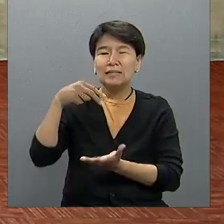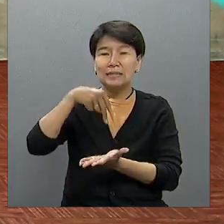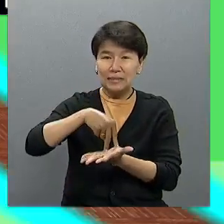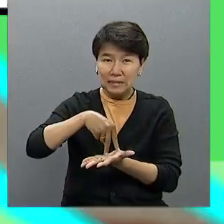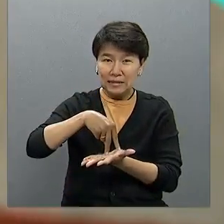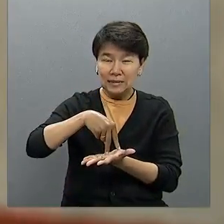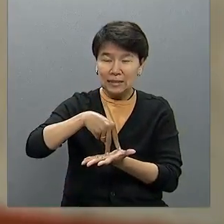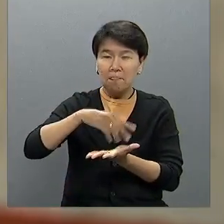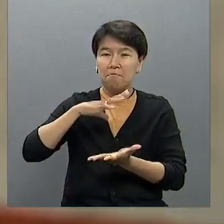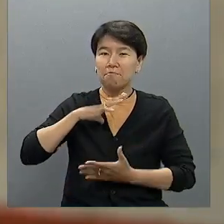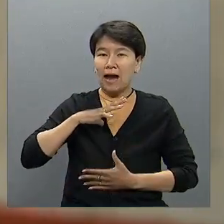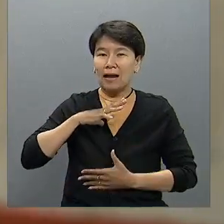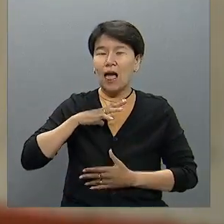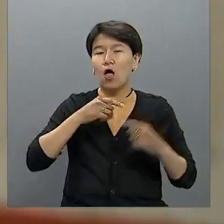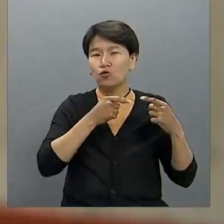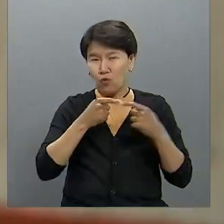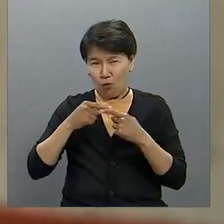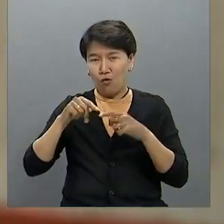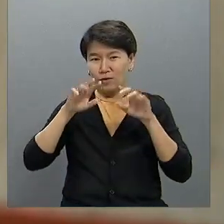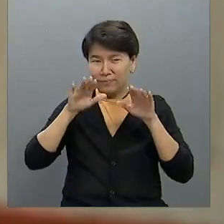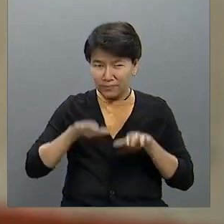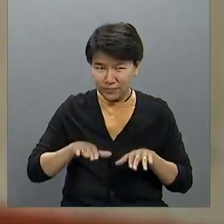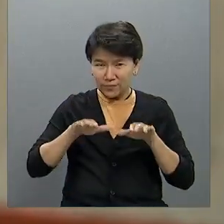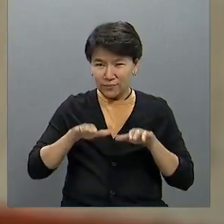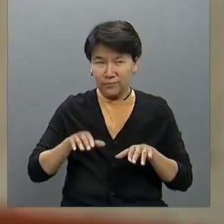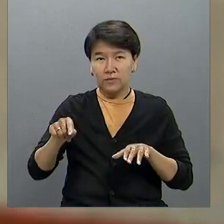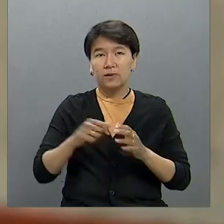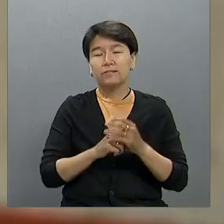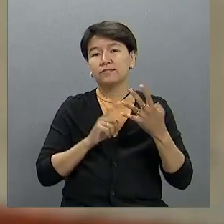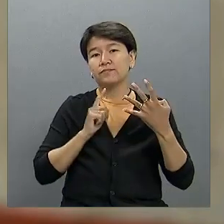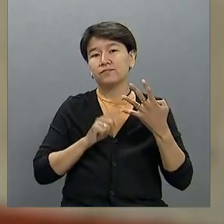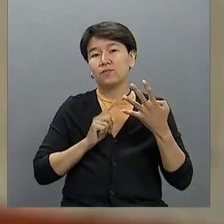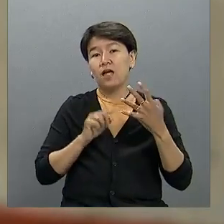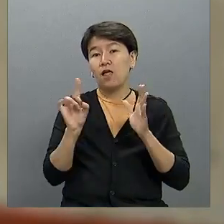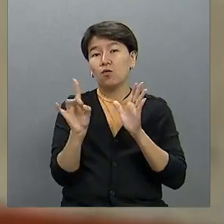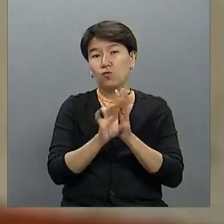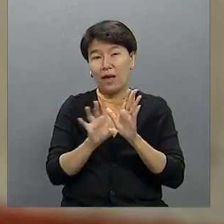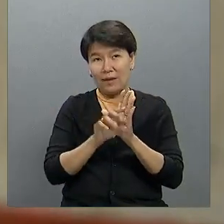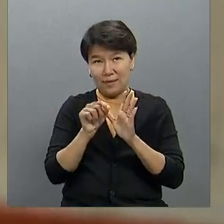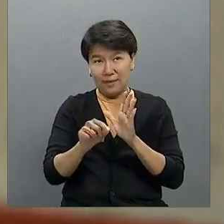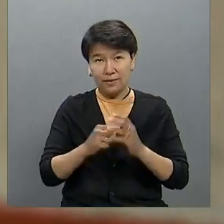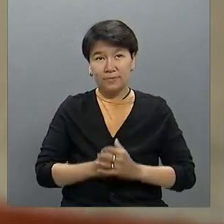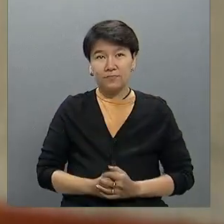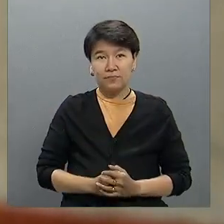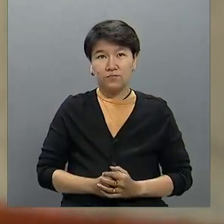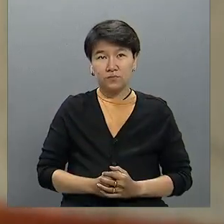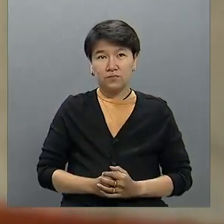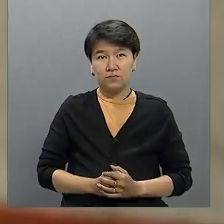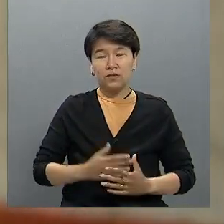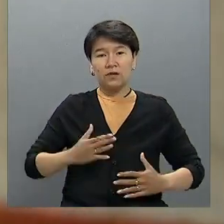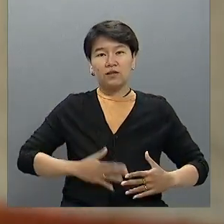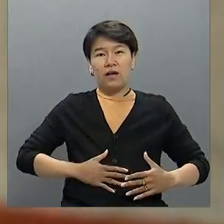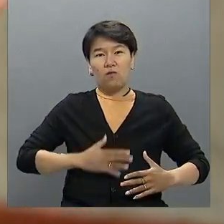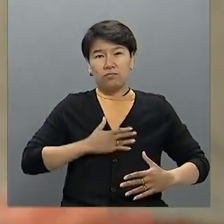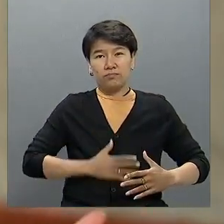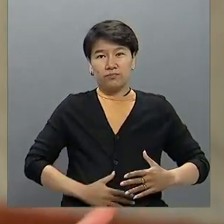อนะคะมากันถึงท่าสุดท้ายค่ะในการเบิร์นแคลอรี่นะคะท่านี้เนี่ยเราจะได้บริหารกล้ามเนื้อหน้าท้องกันด้วยนะคะเ